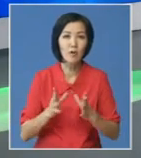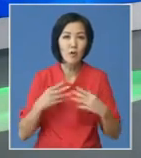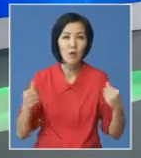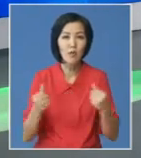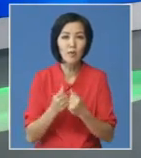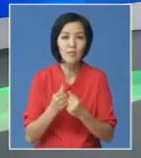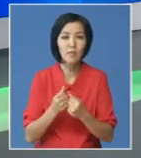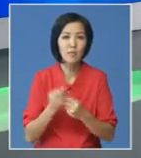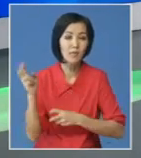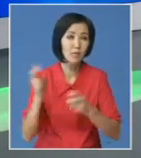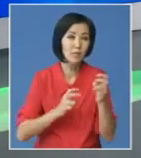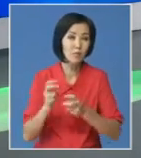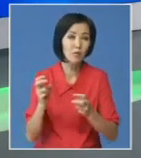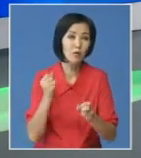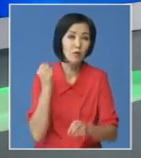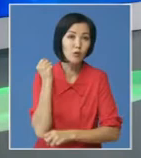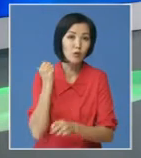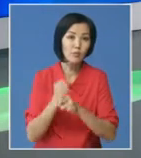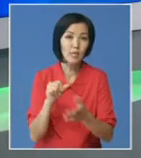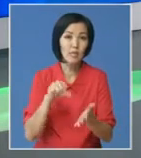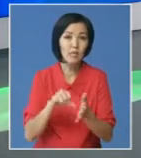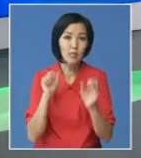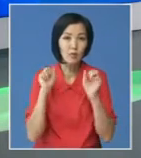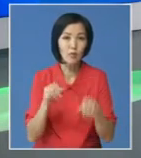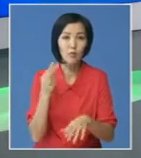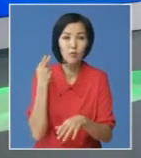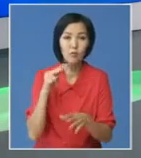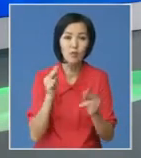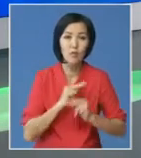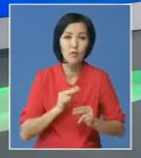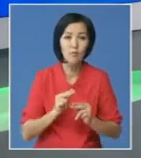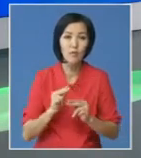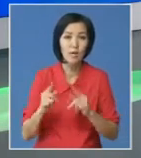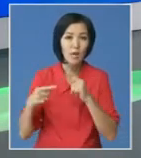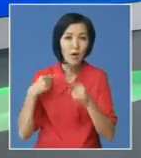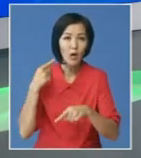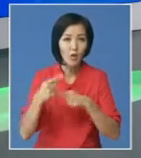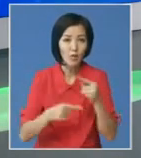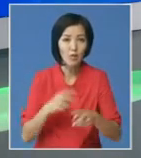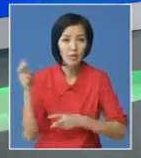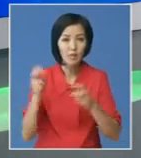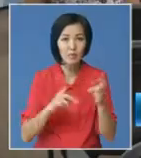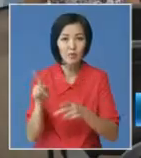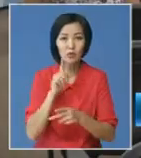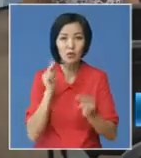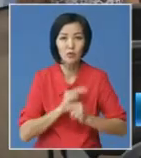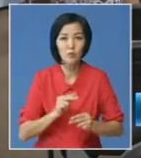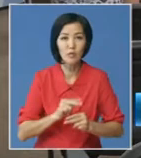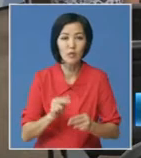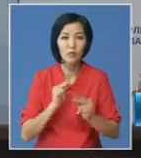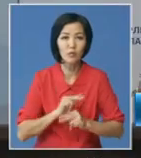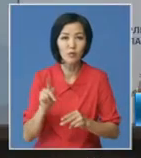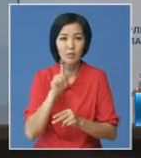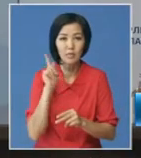кәсіпорын жұмыскерлері қатысады. Олар үздік еңбек әулеті, кәсіпорынның жас жұмыскері, жұмысшы жастардың үздік жетекшісі